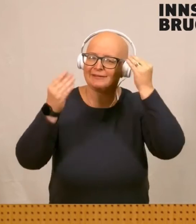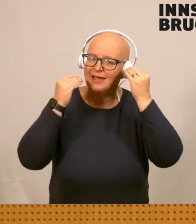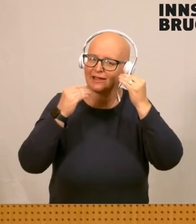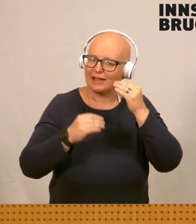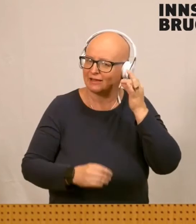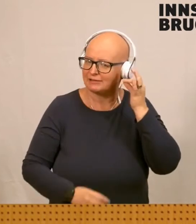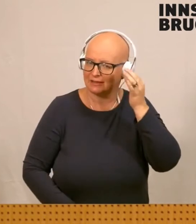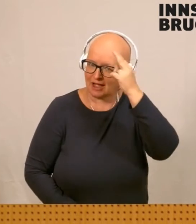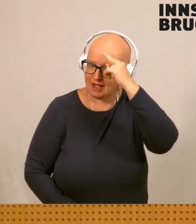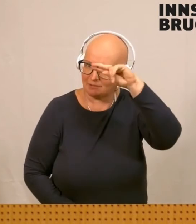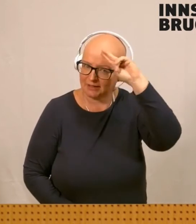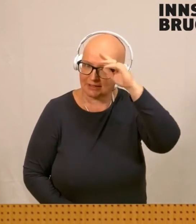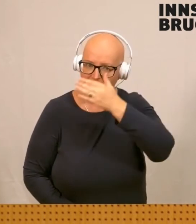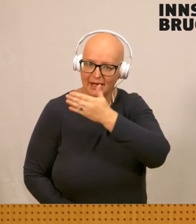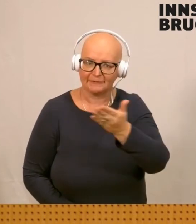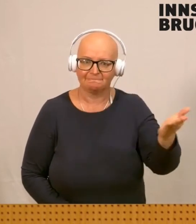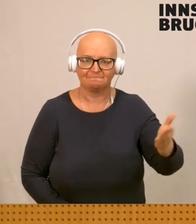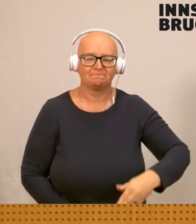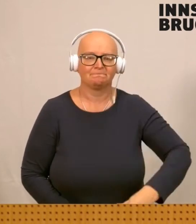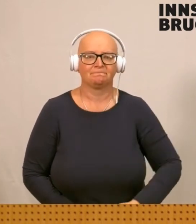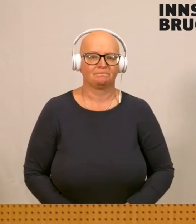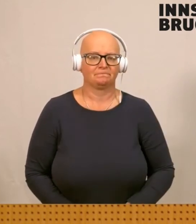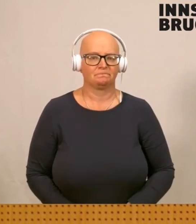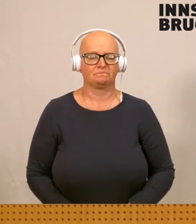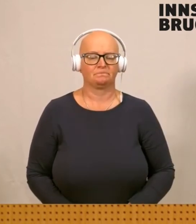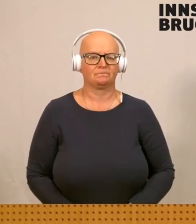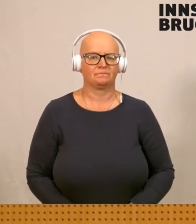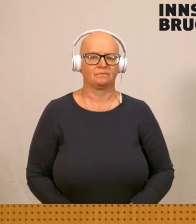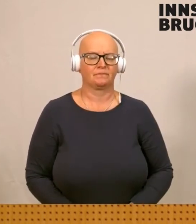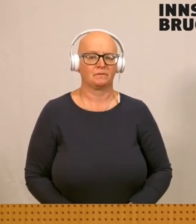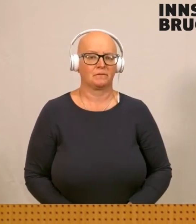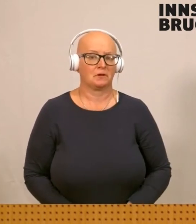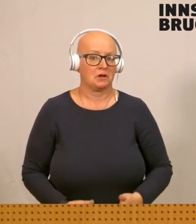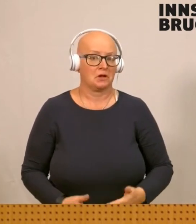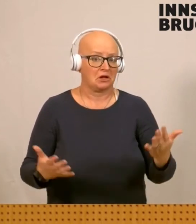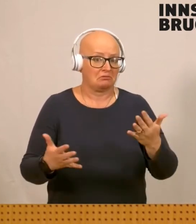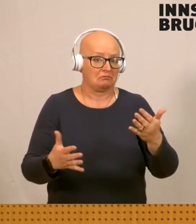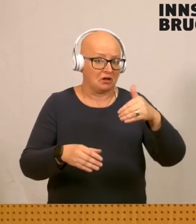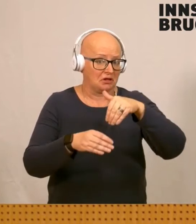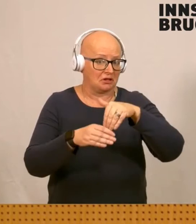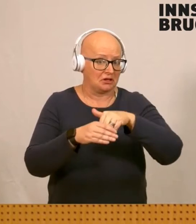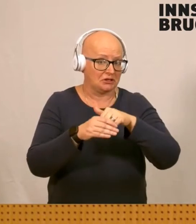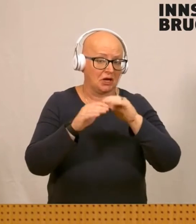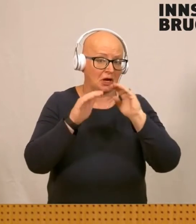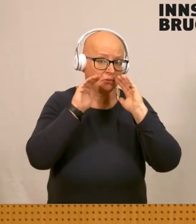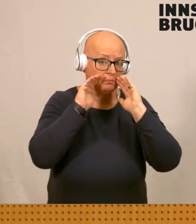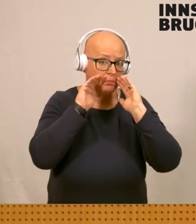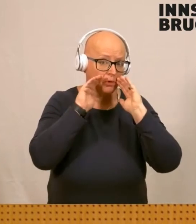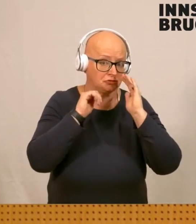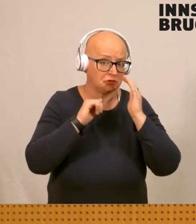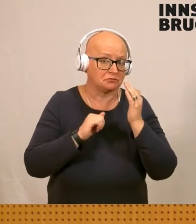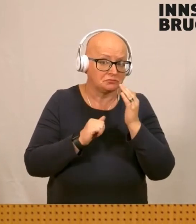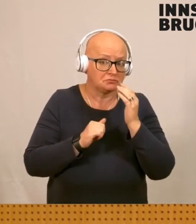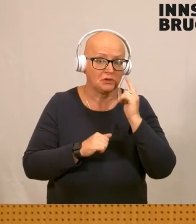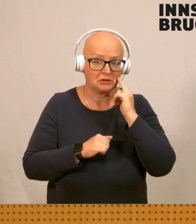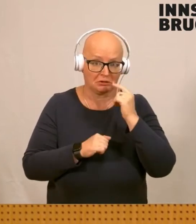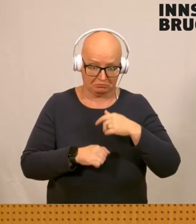Herren. Welche grundlegenden Botschaften, welche inhaltliche Aussagen erwarten Sie sich von